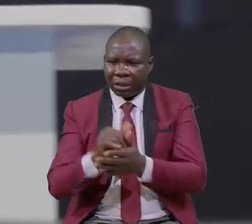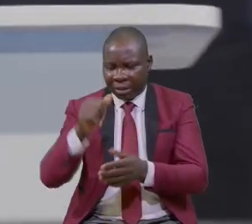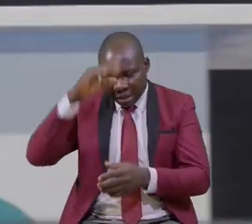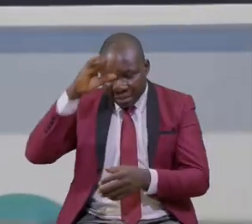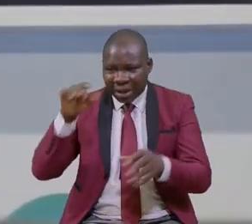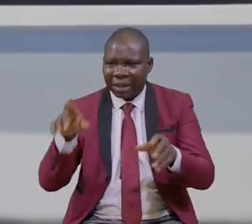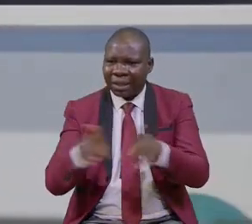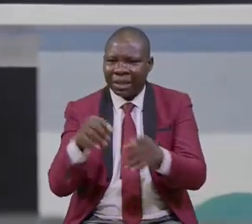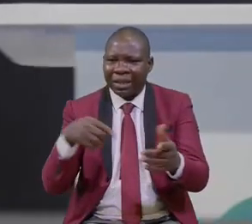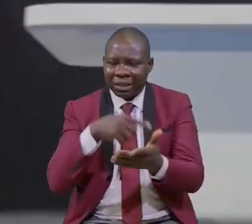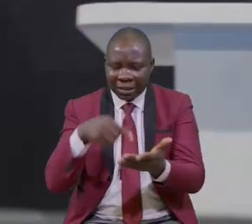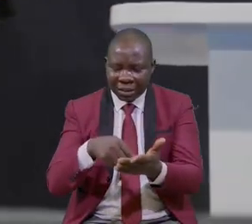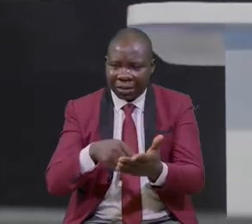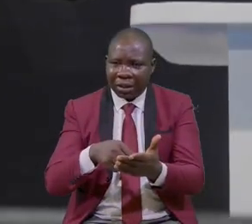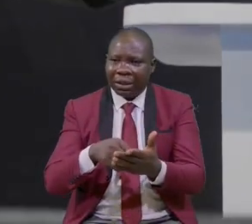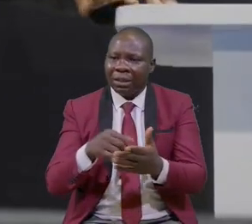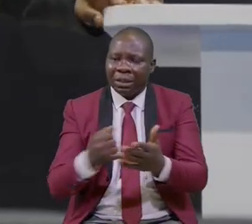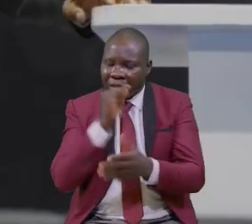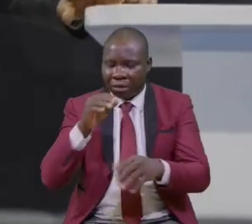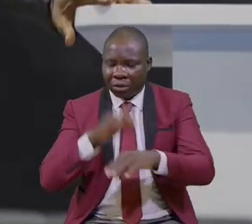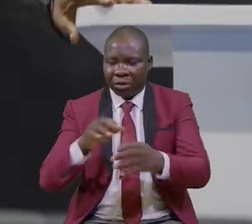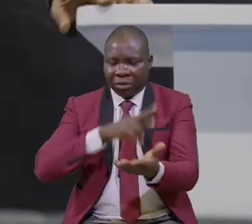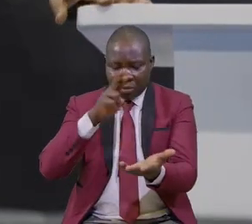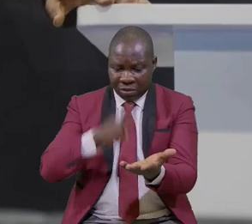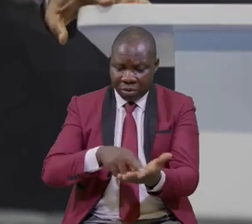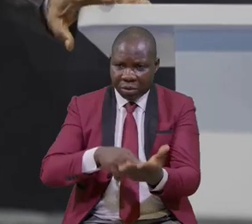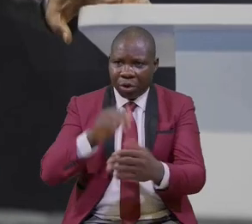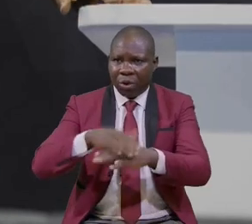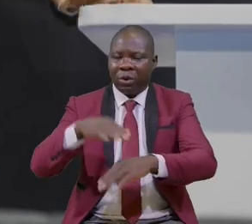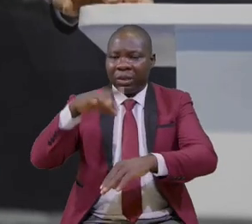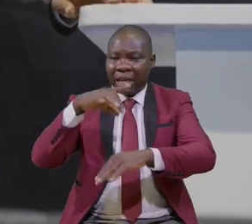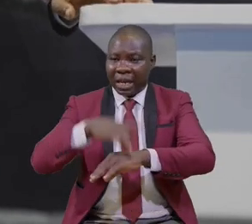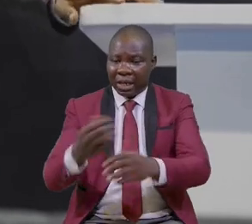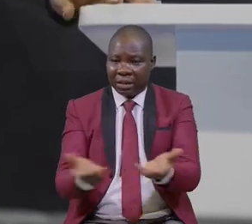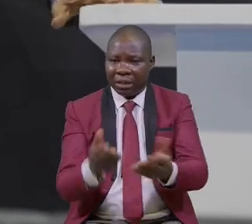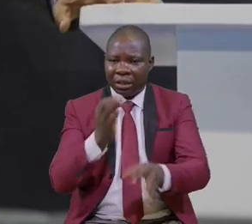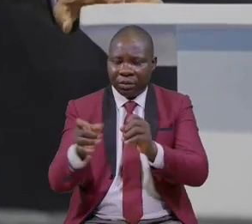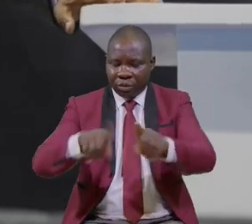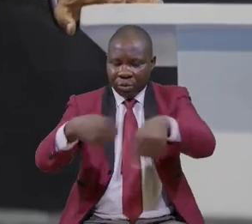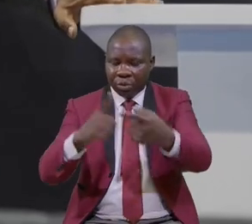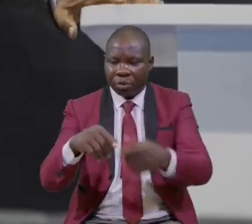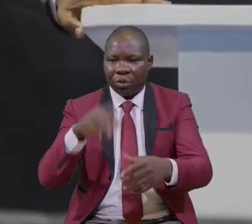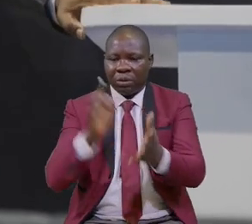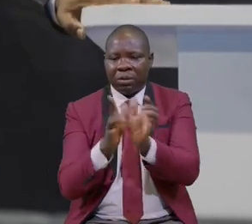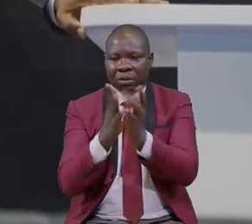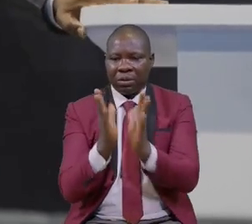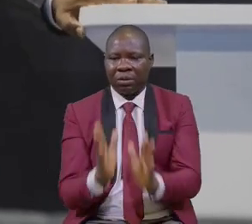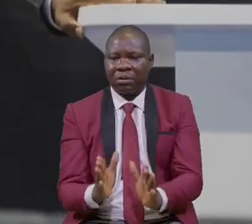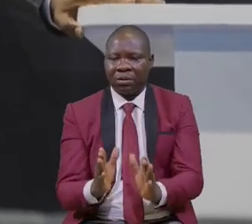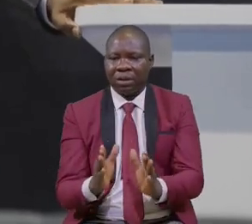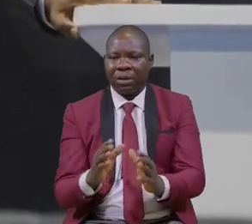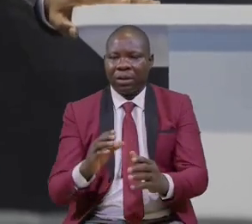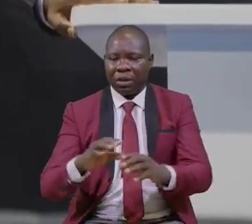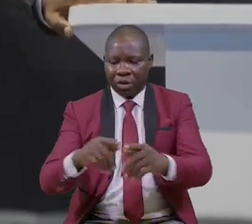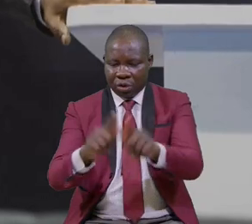celui-là il a même même sur la terre sil va dans une société il est un